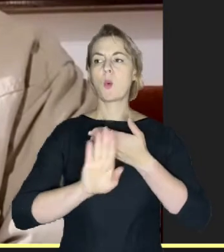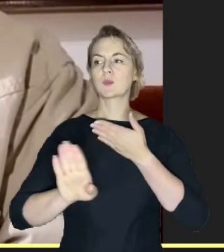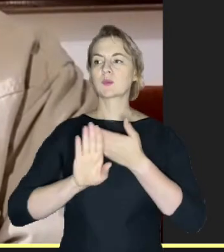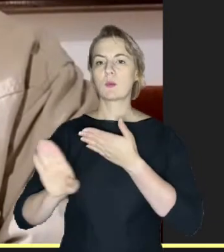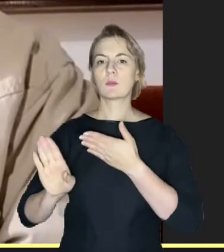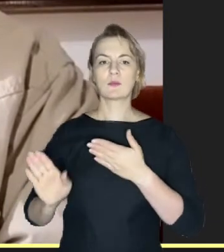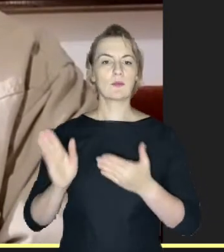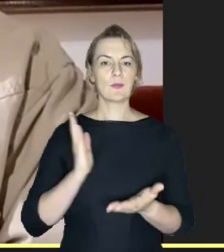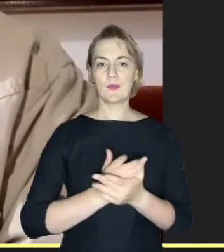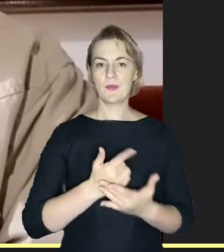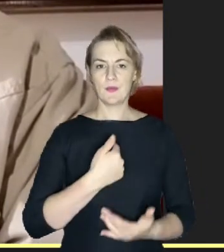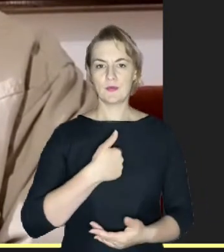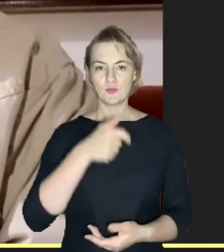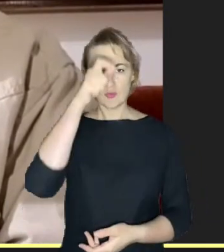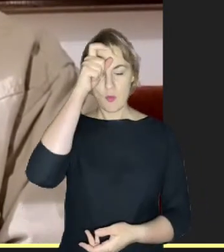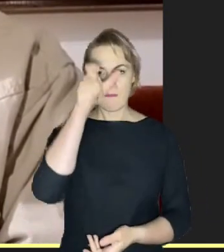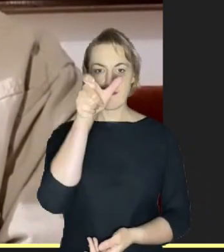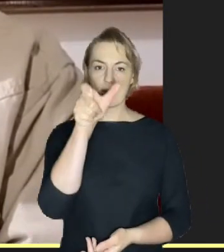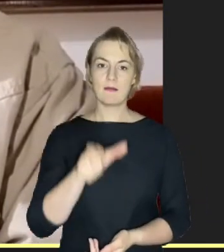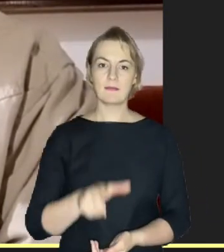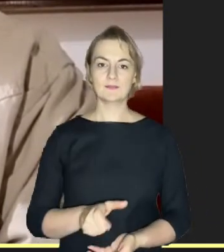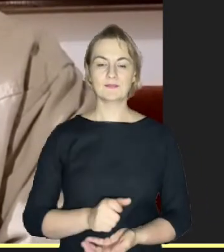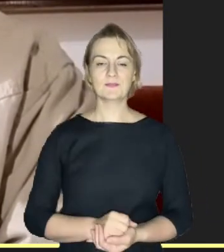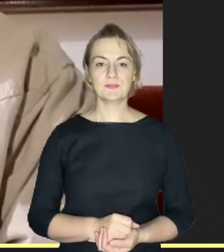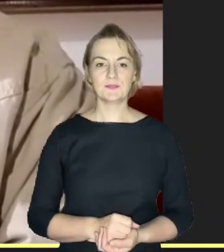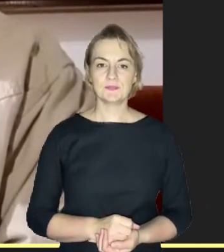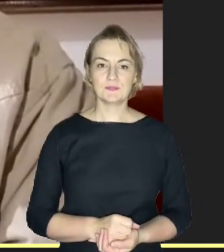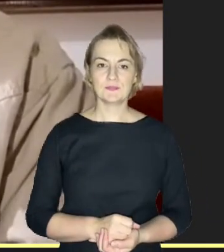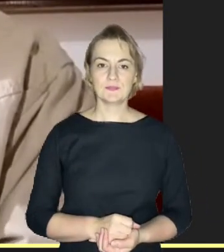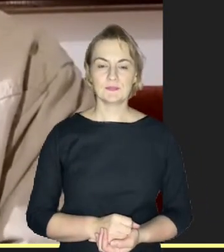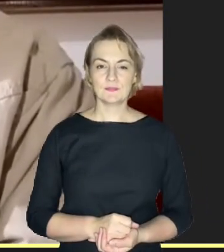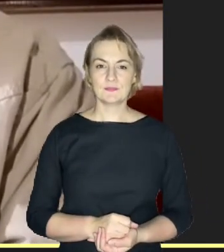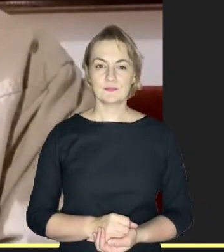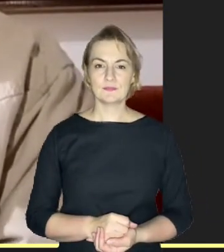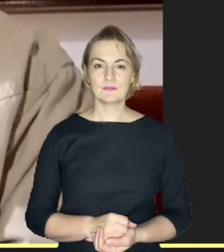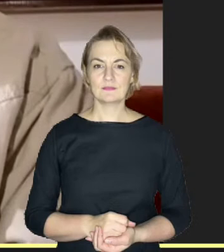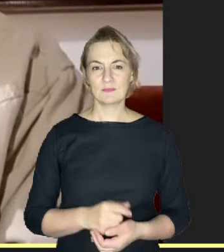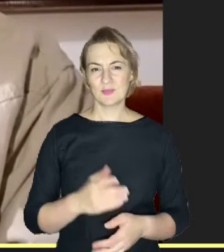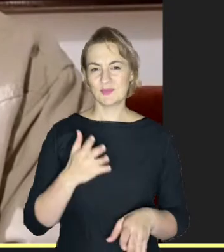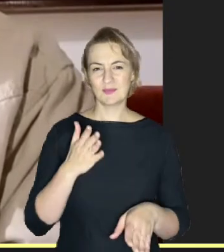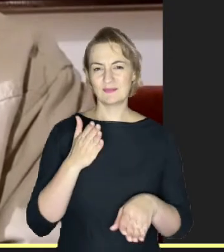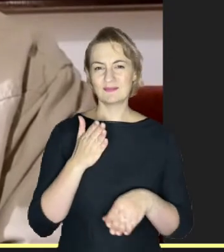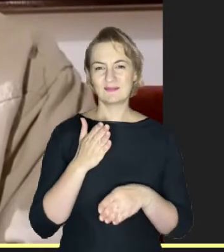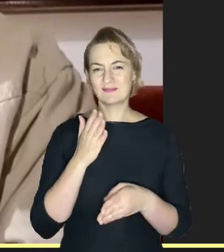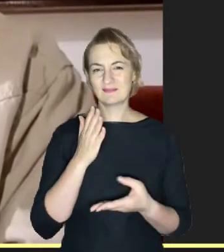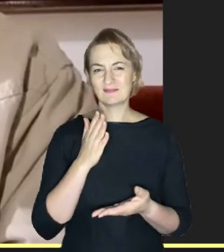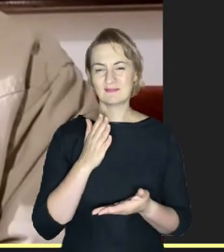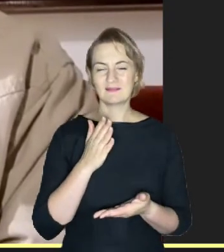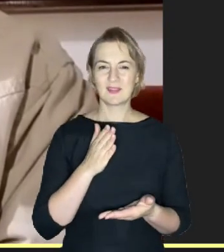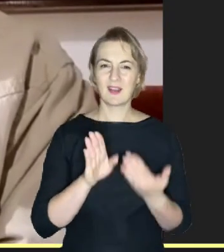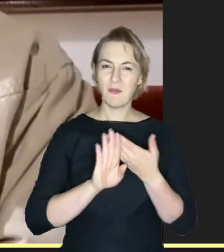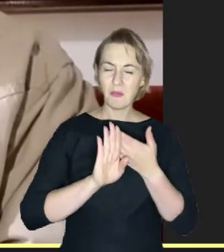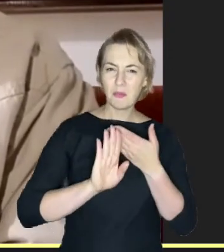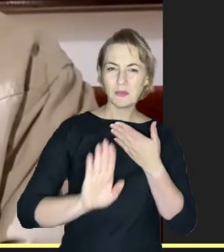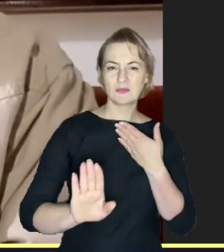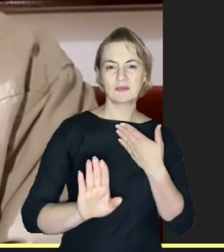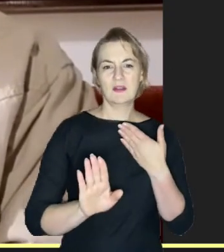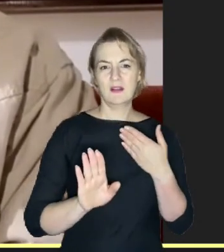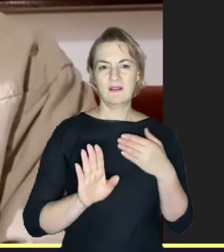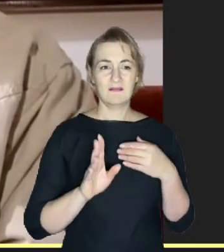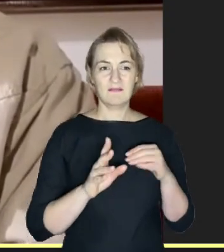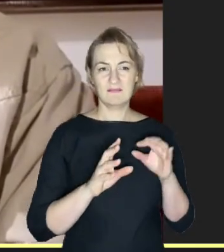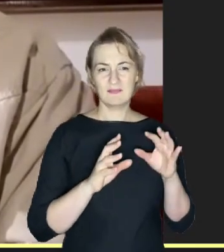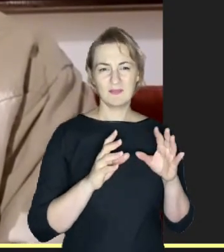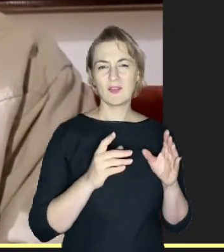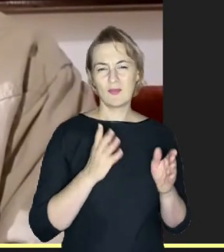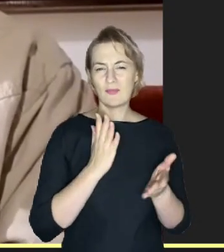od całej reszty, bo to są objawy, uzurpacja, oddzielenie, drabina nie przy tej ścianie,